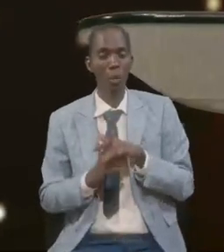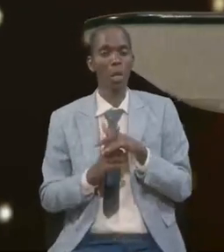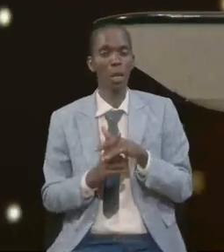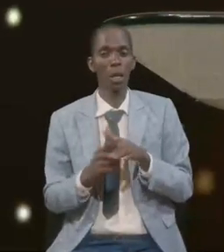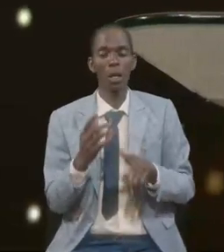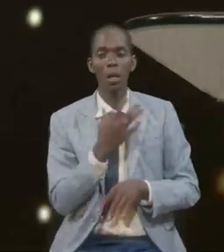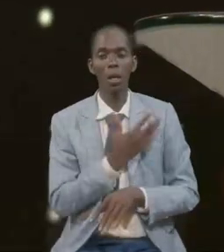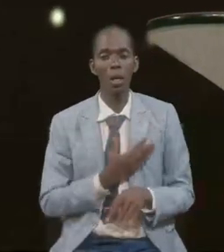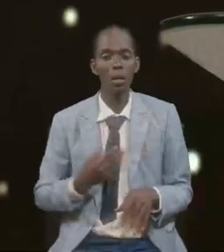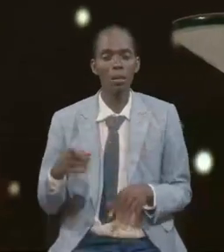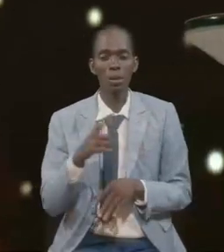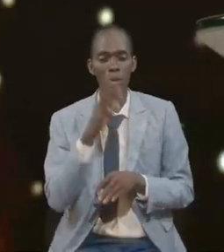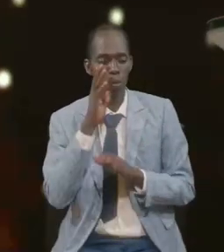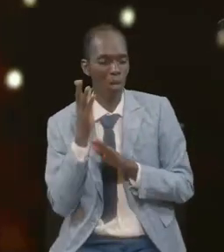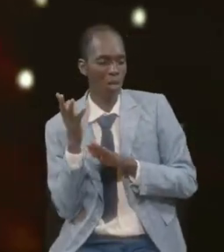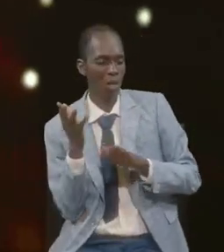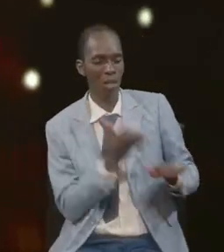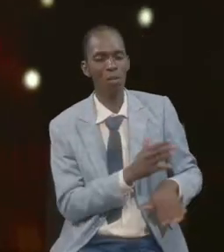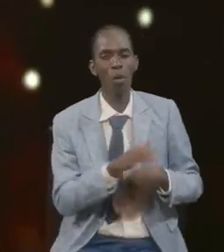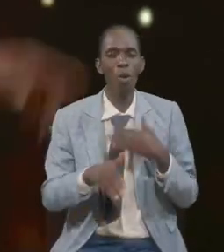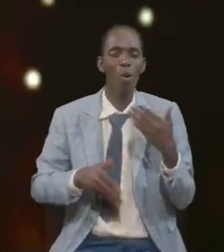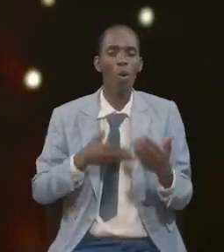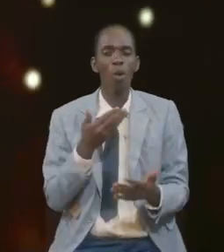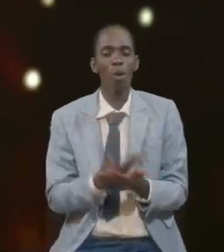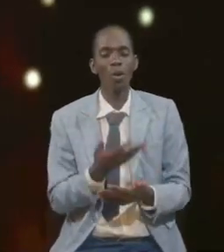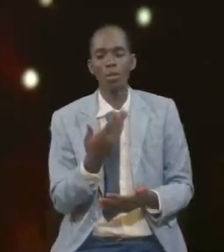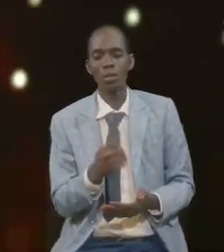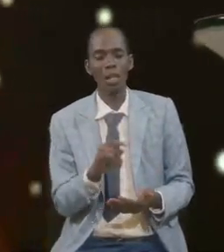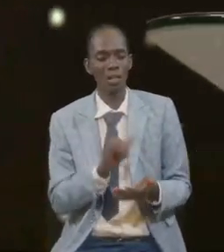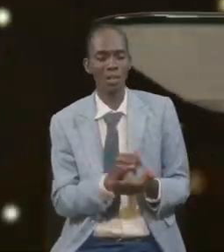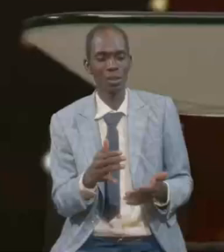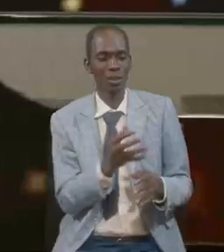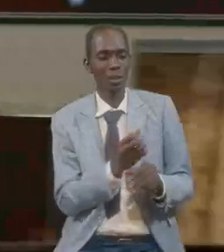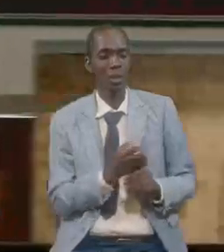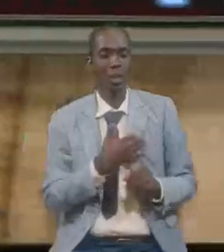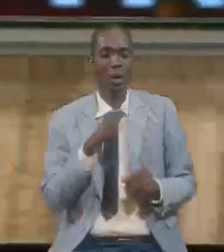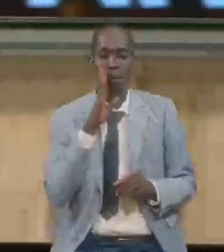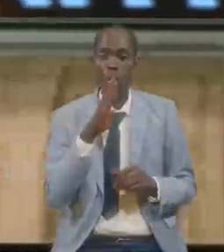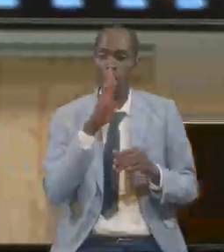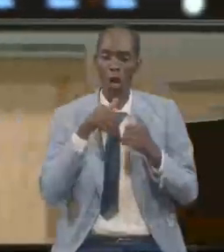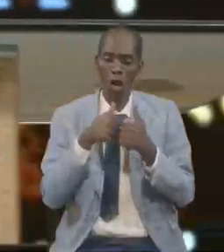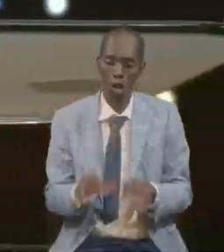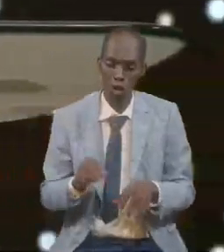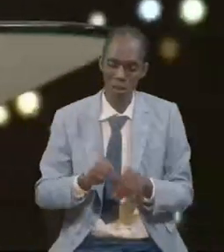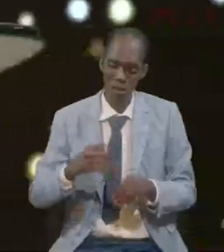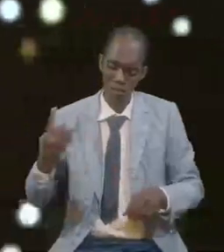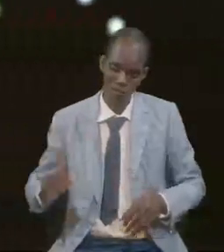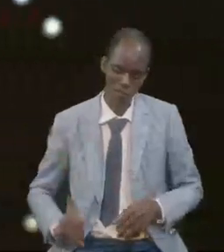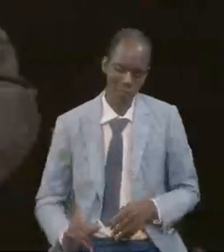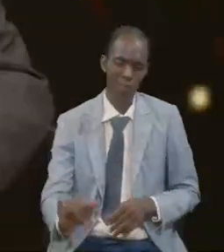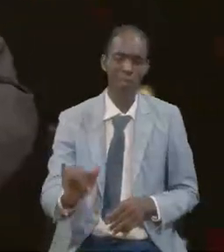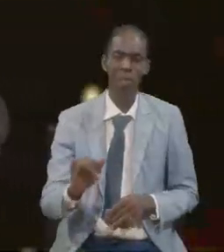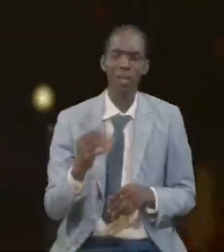que l'inattendu vient, ils abandonnent ces choses et vont à une